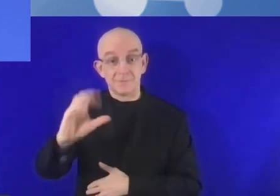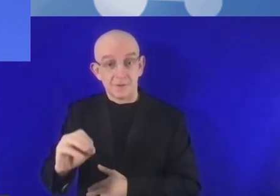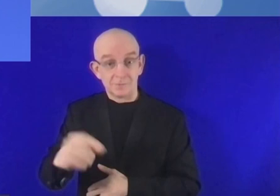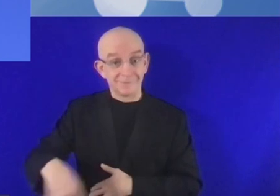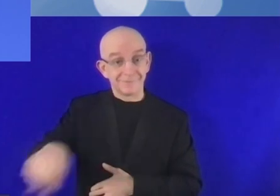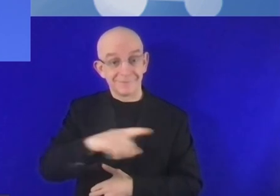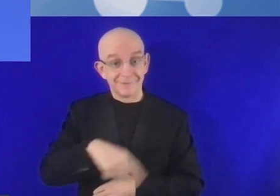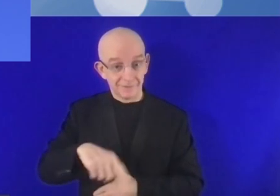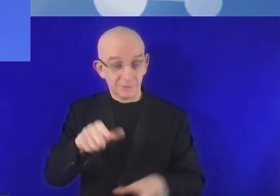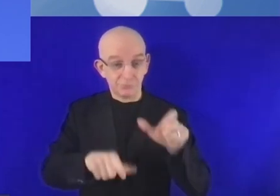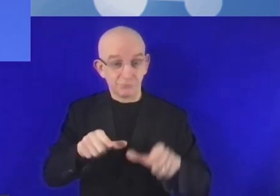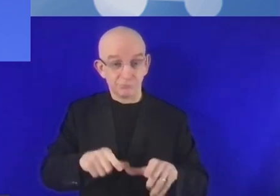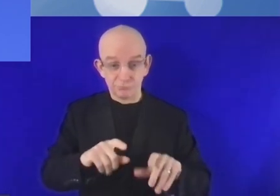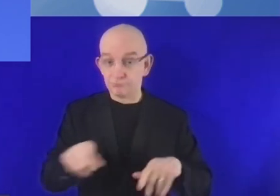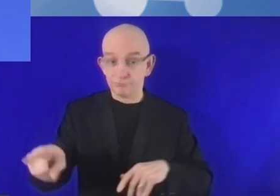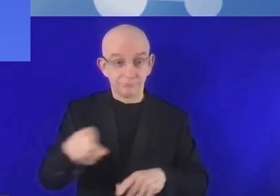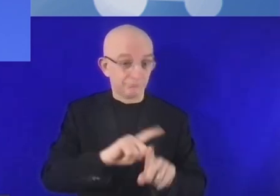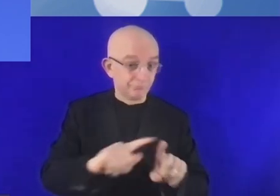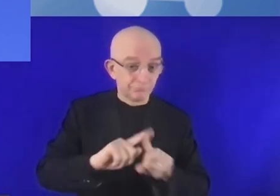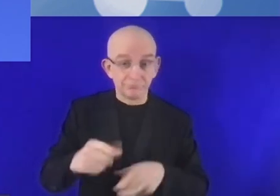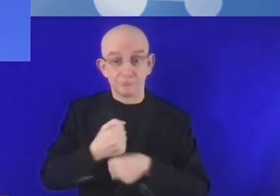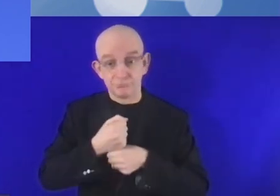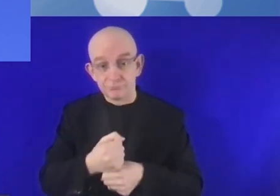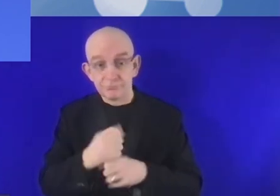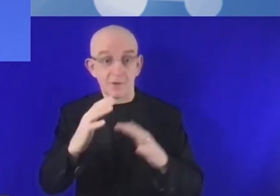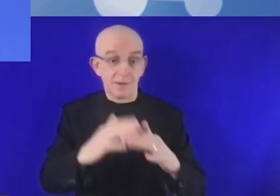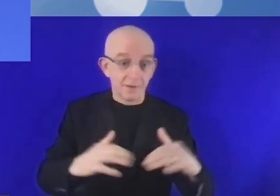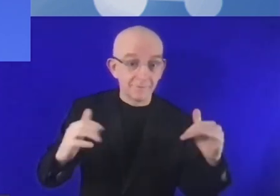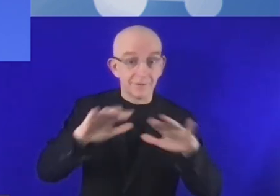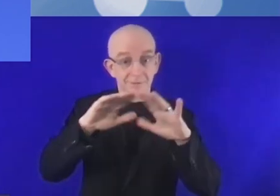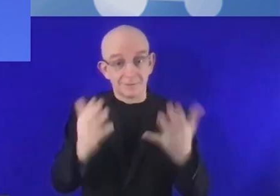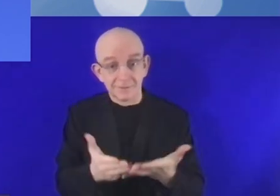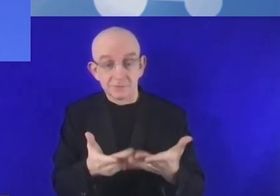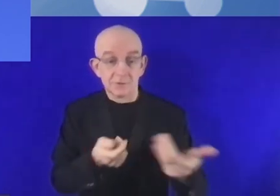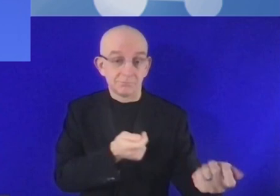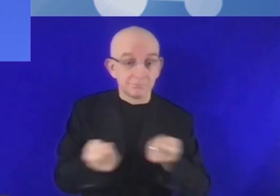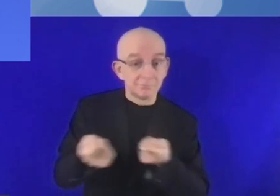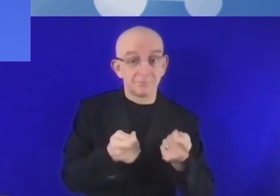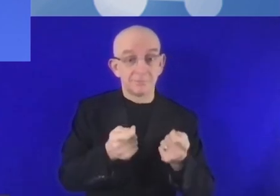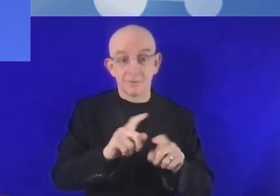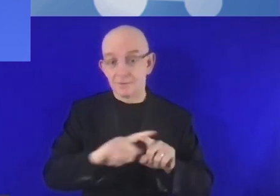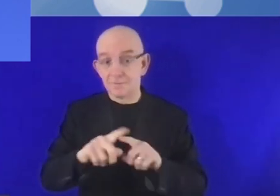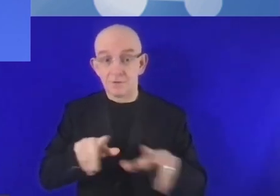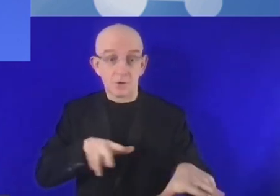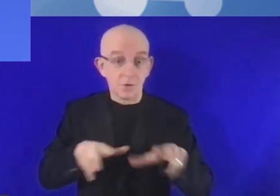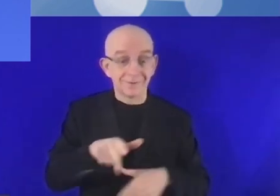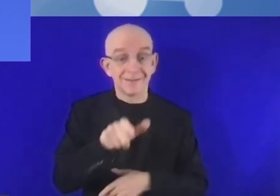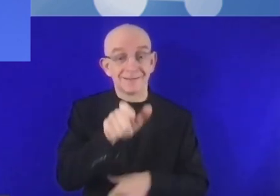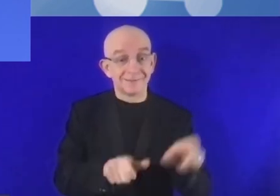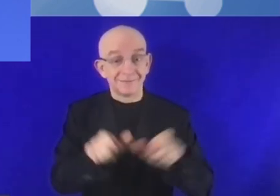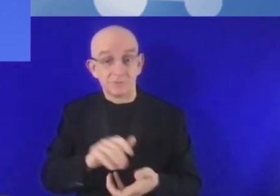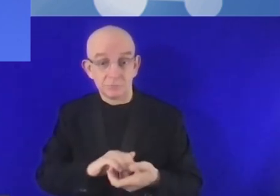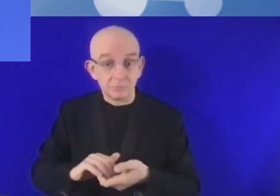reprezentują agendy rządowe, organizacje międzynarodowe, organizacje społeczeństwa obywatelskiego,